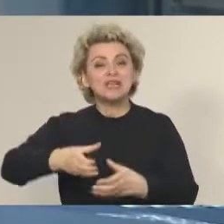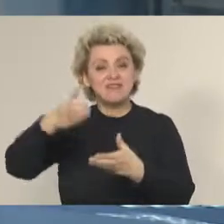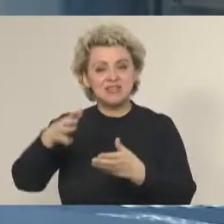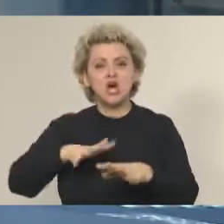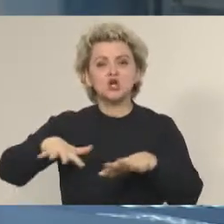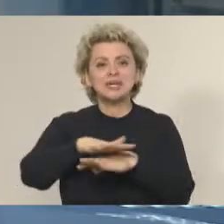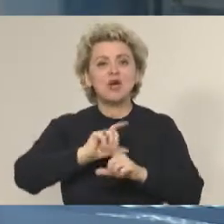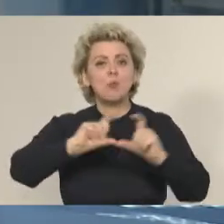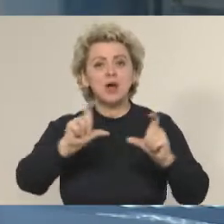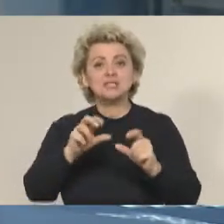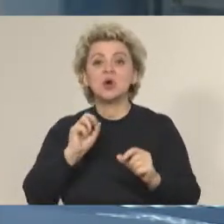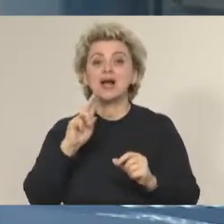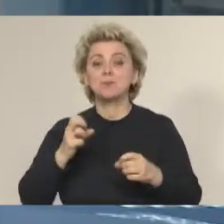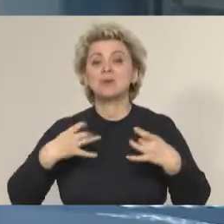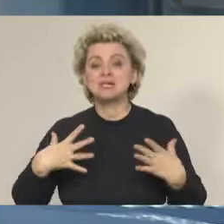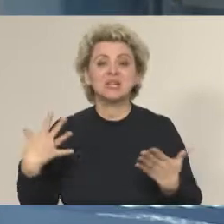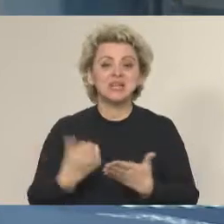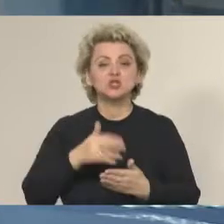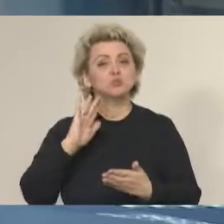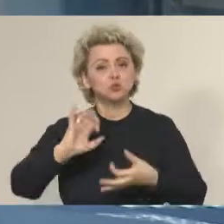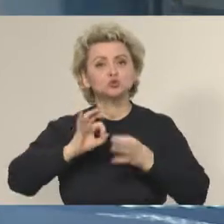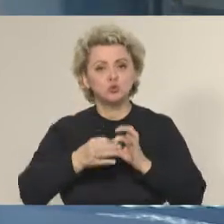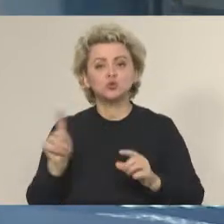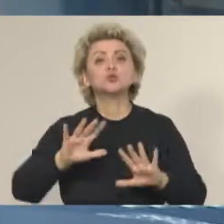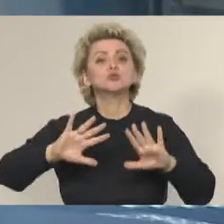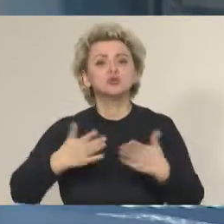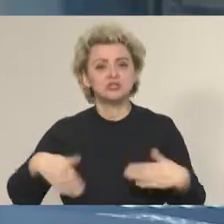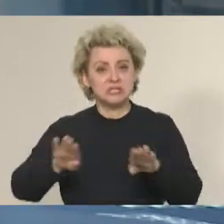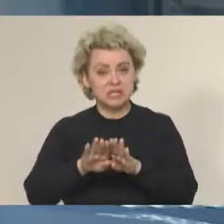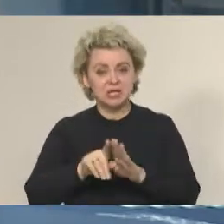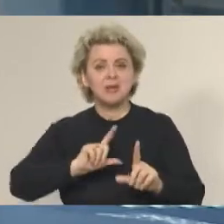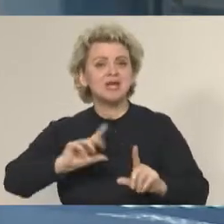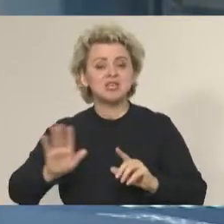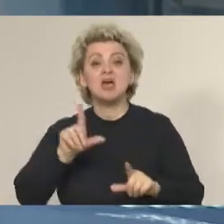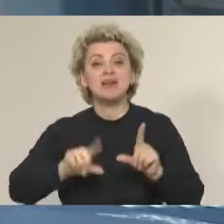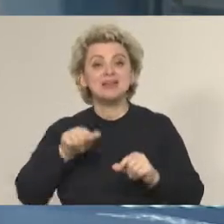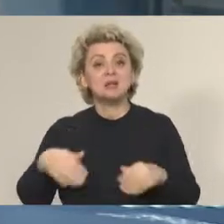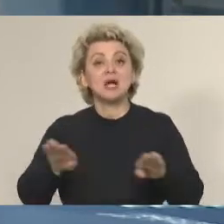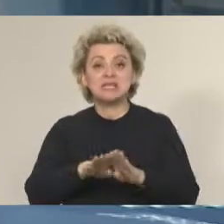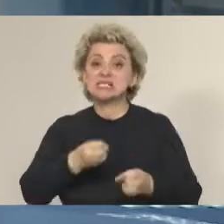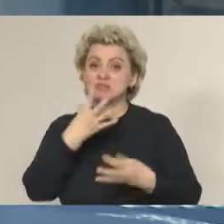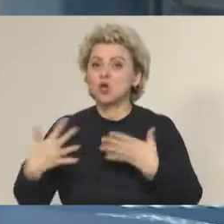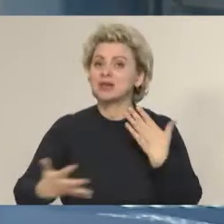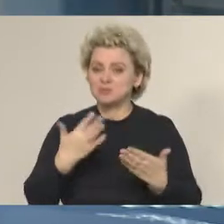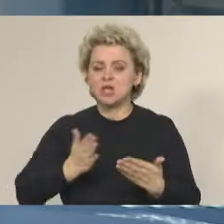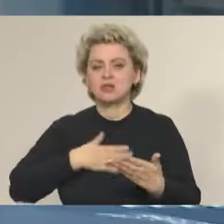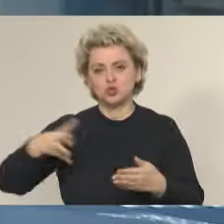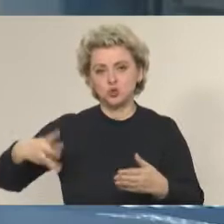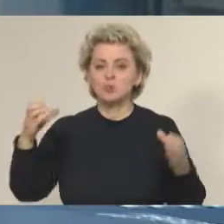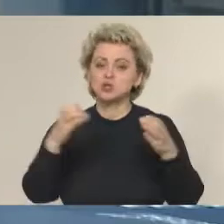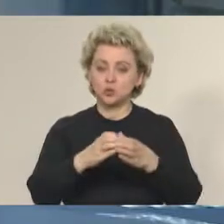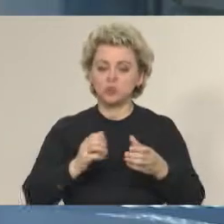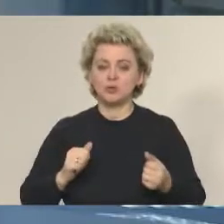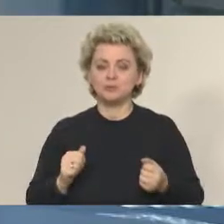на рынках и в магазинах к празднику отыскать будет сложно. Что случилось с таким нередким, казалось бы, цветком? Разбиралась наша съемочная